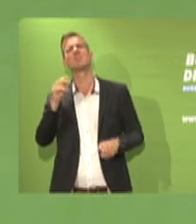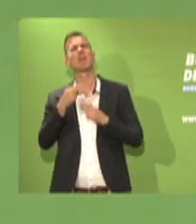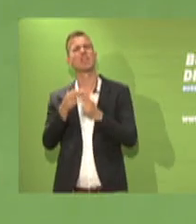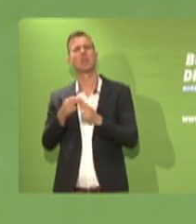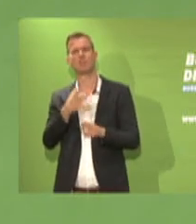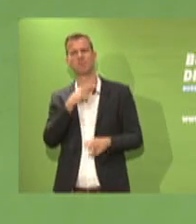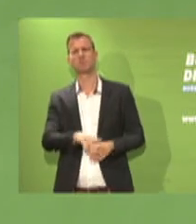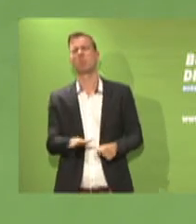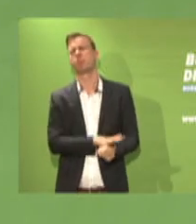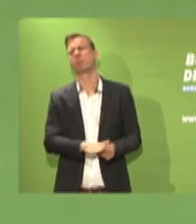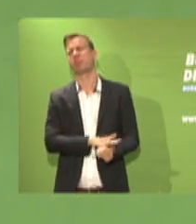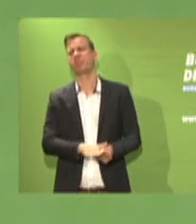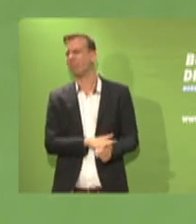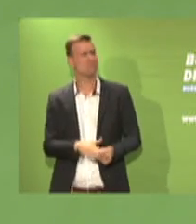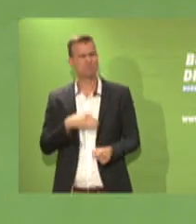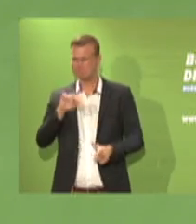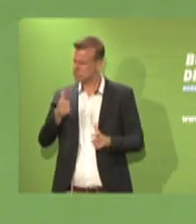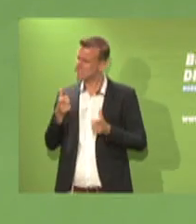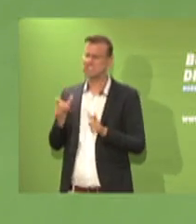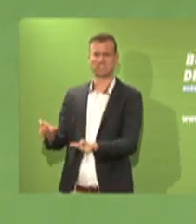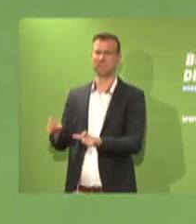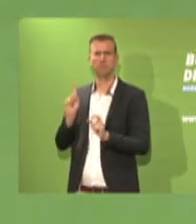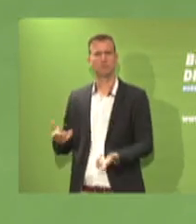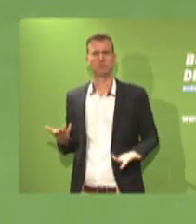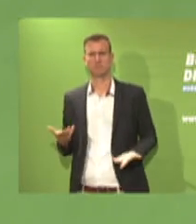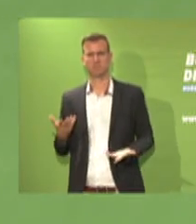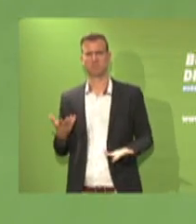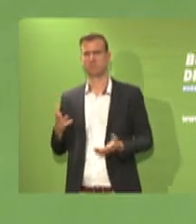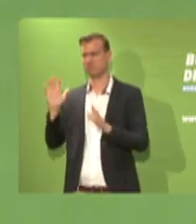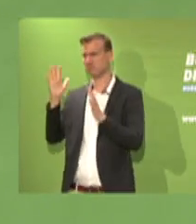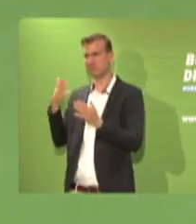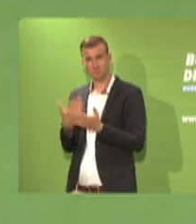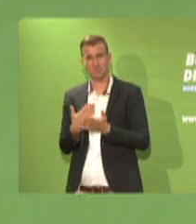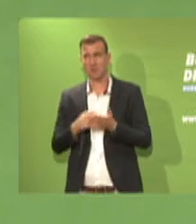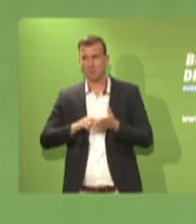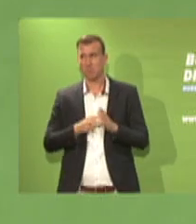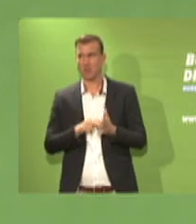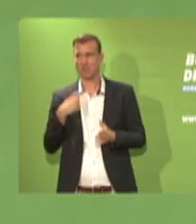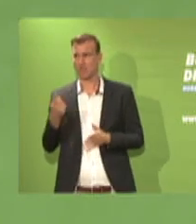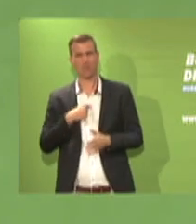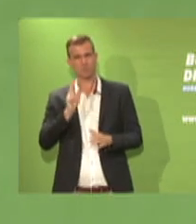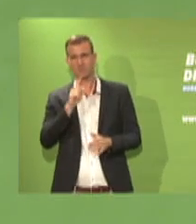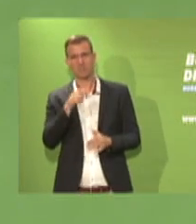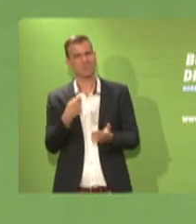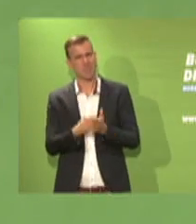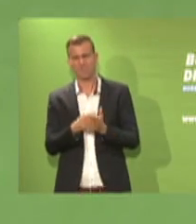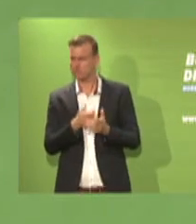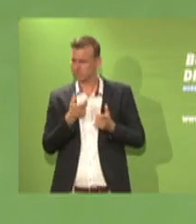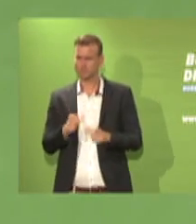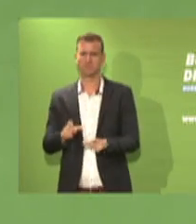Generationen zu verseuchen. Und deshalb müssen wir hier aufstehen. Auch das ist Politik für Inwertsetzung von